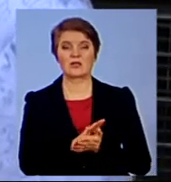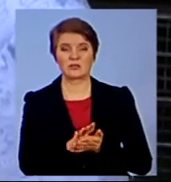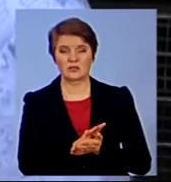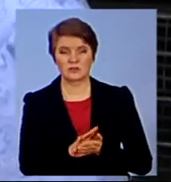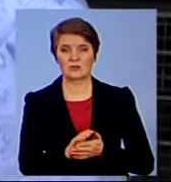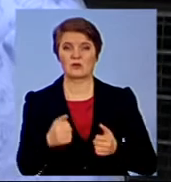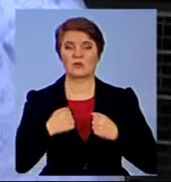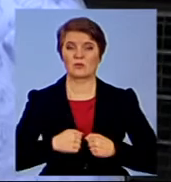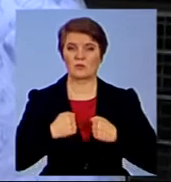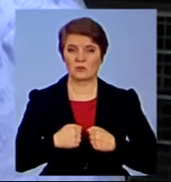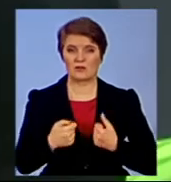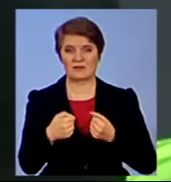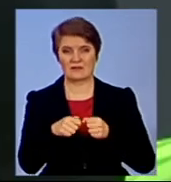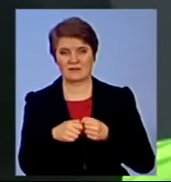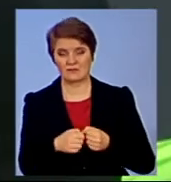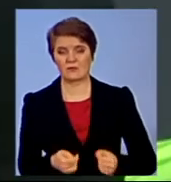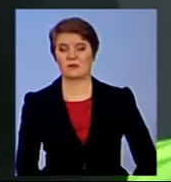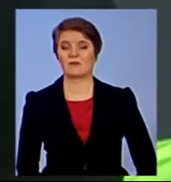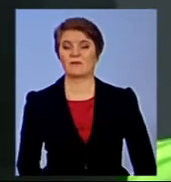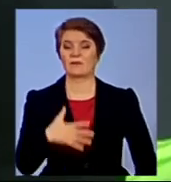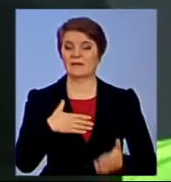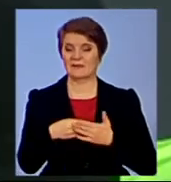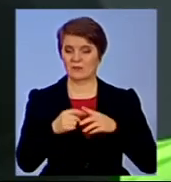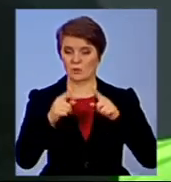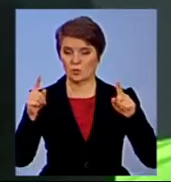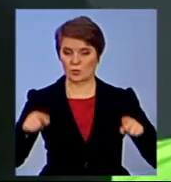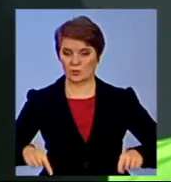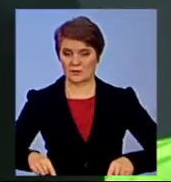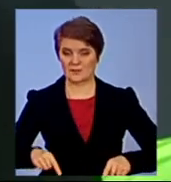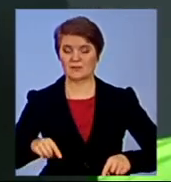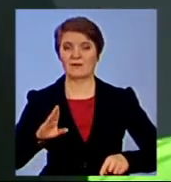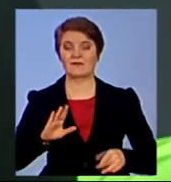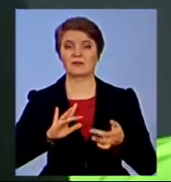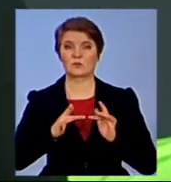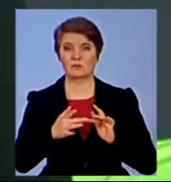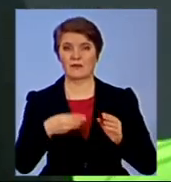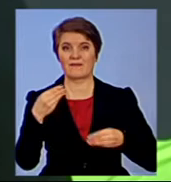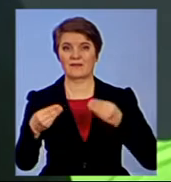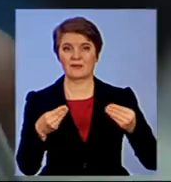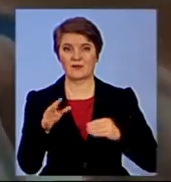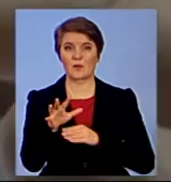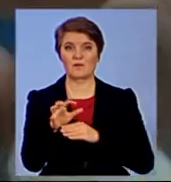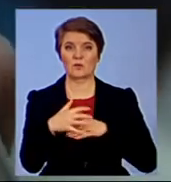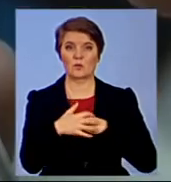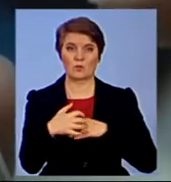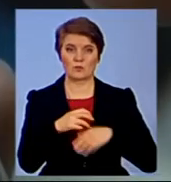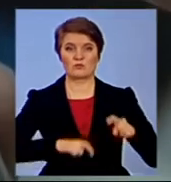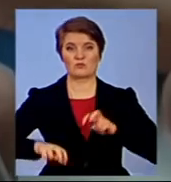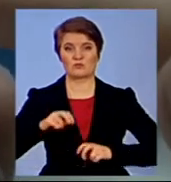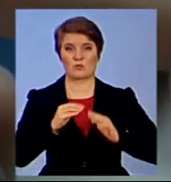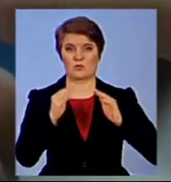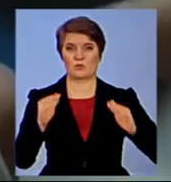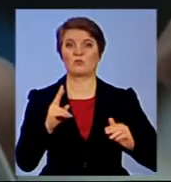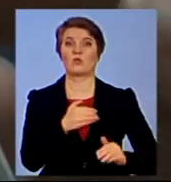купаються, обробка від блошок. На своїй сторінці у соцмережі зоозахисники викладають фото котів, щоб знайти для них дім. З тими, хто